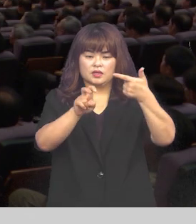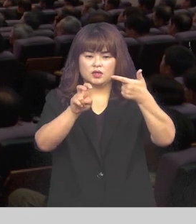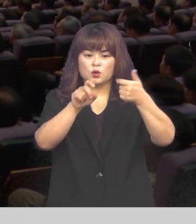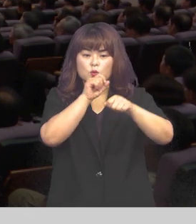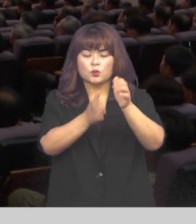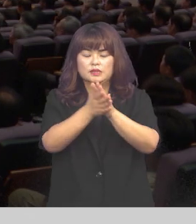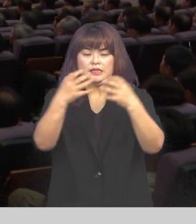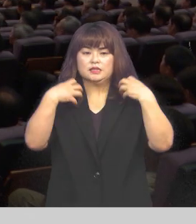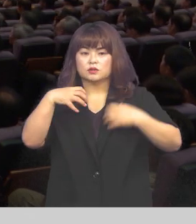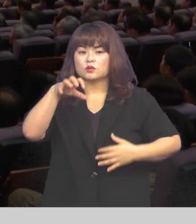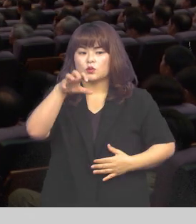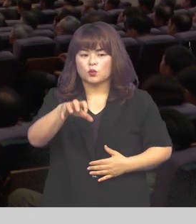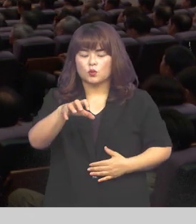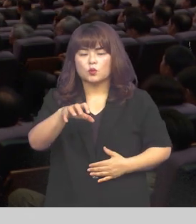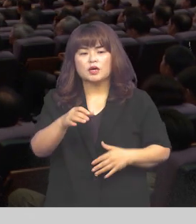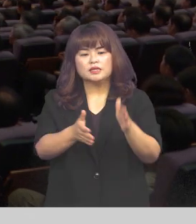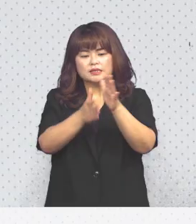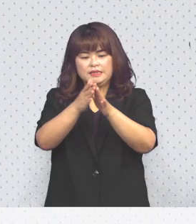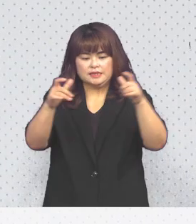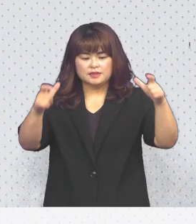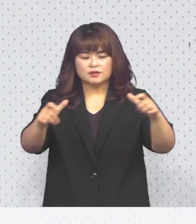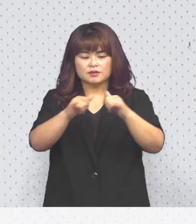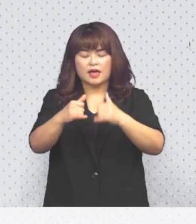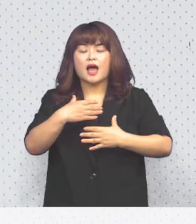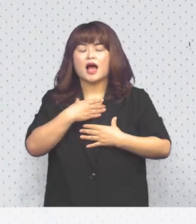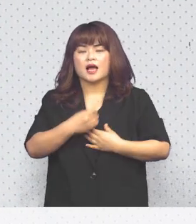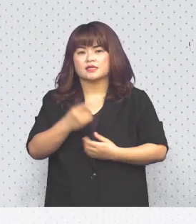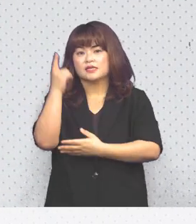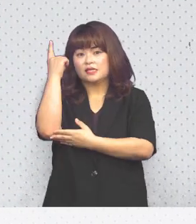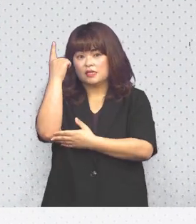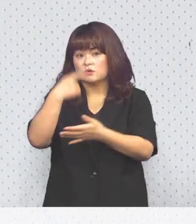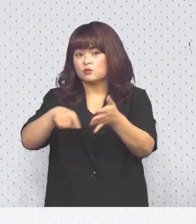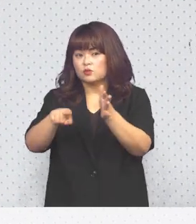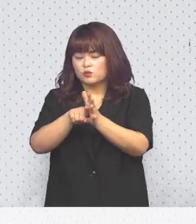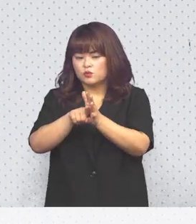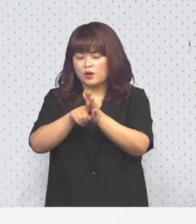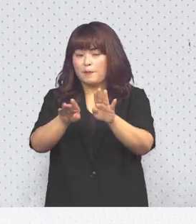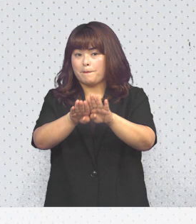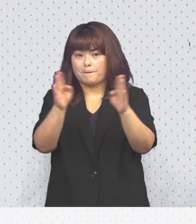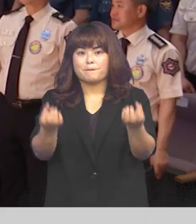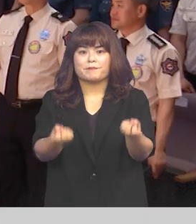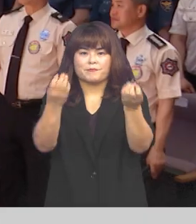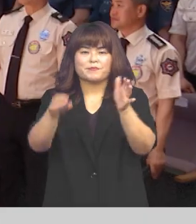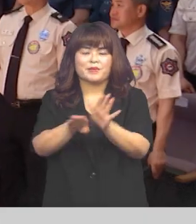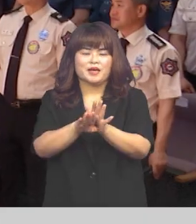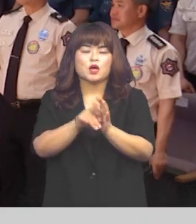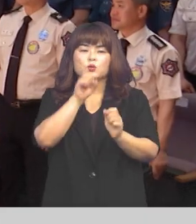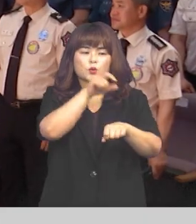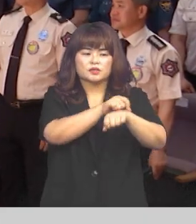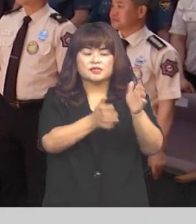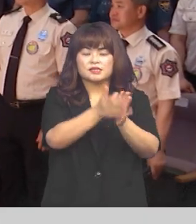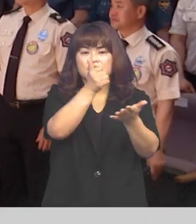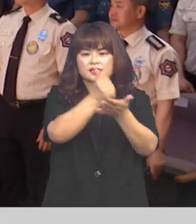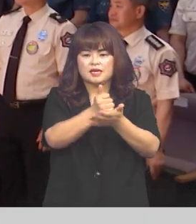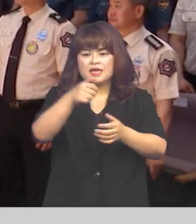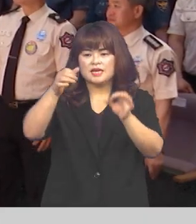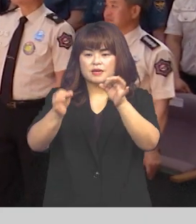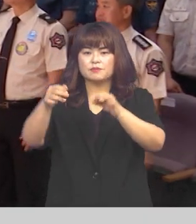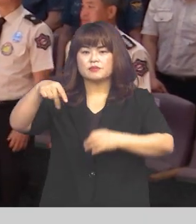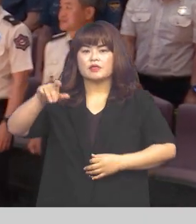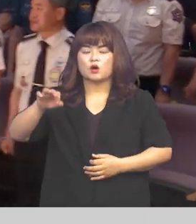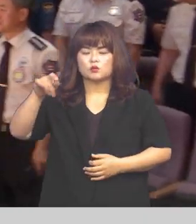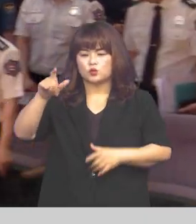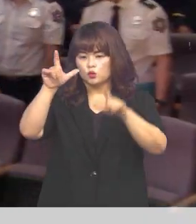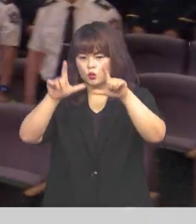20일 시청 에이스홀에서 시민안전지킴이 발대식이 열렸습니다. 시계는 이상일 용인특례시장,